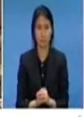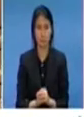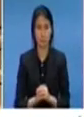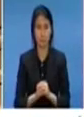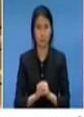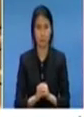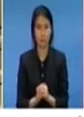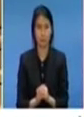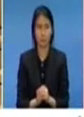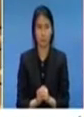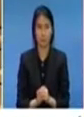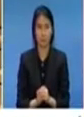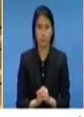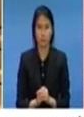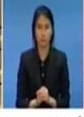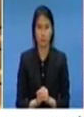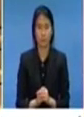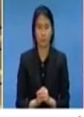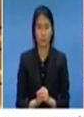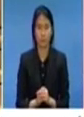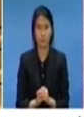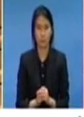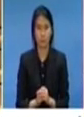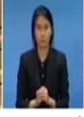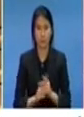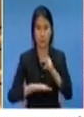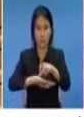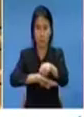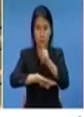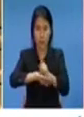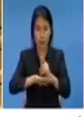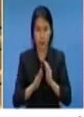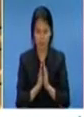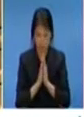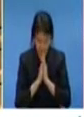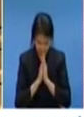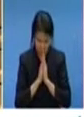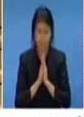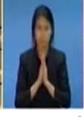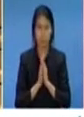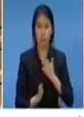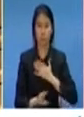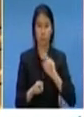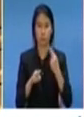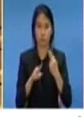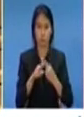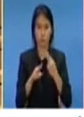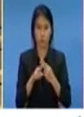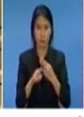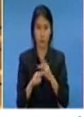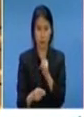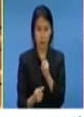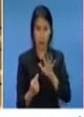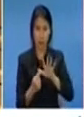ครับ กราบเรียนประธานสภาที่เคารพกับผมพลตำรวจโทอํานวยนิมโนสม